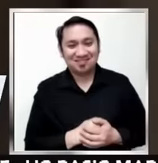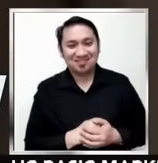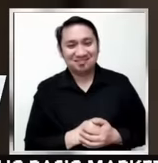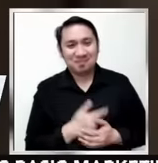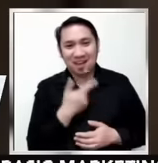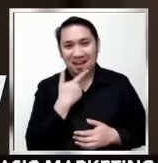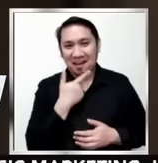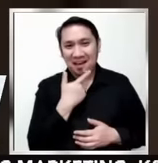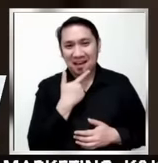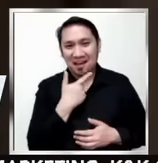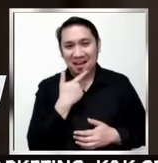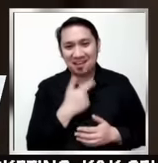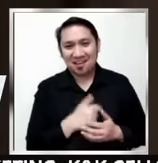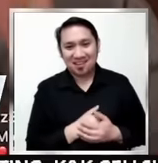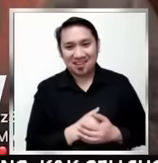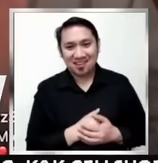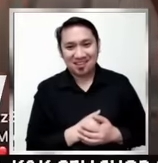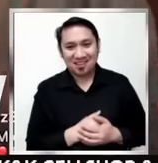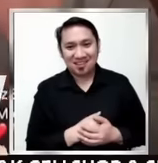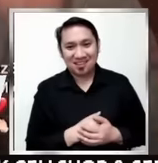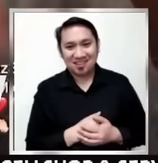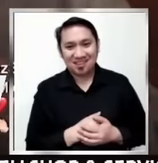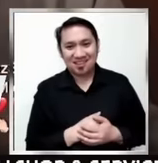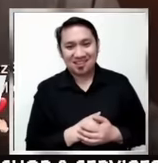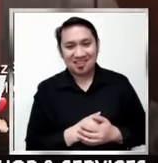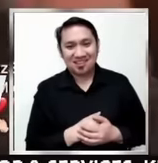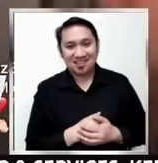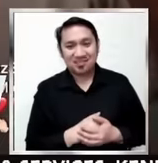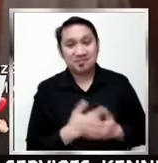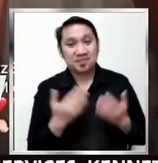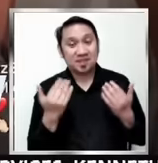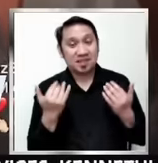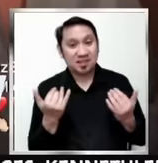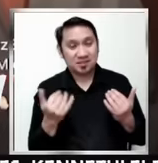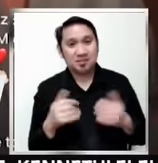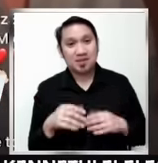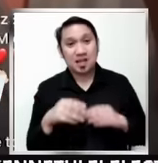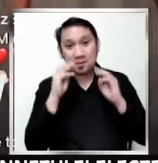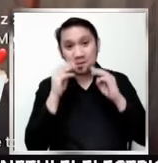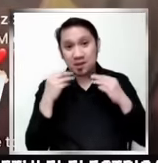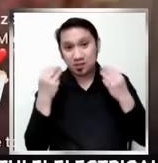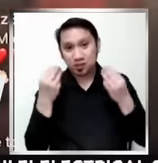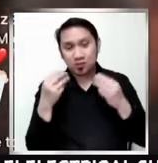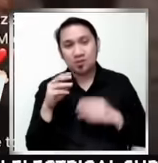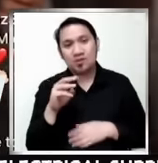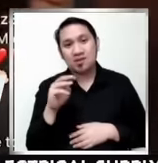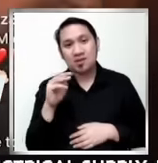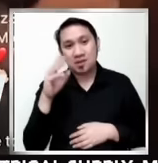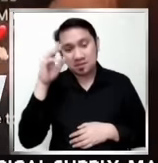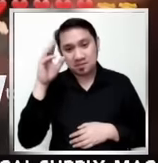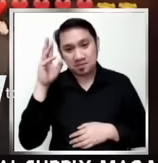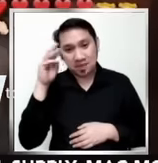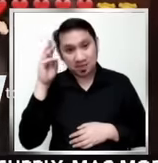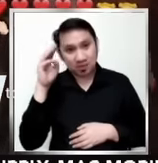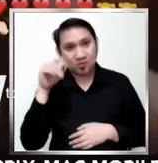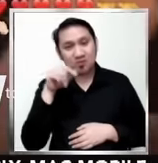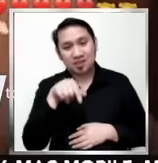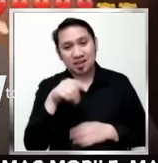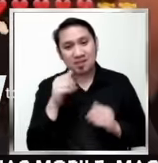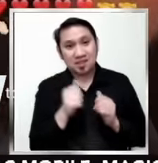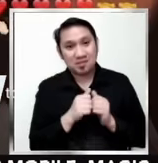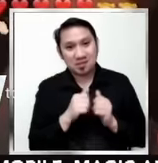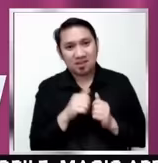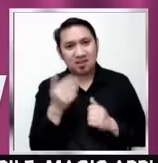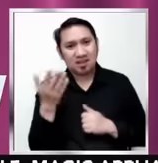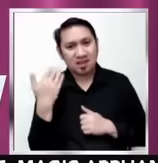She was like, why do I have to be daddy? Kasalukuyang nasa Mexico ang dalawa kasama ang ilang Miss Universe candidates. Nagkaroon sila doon ng